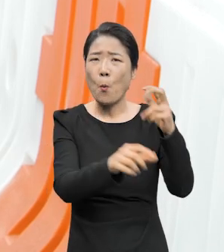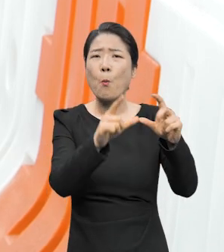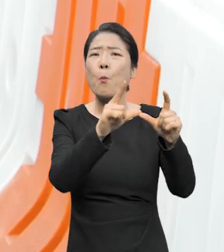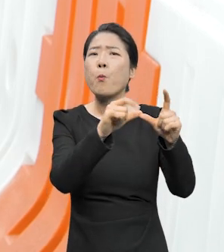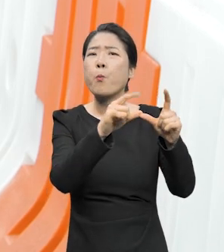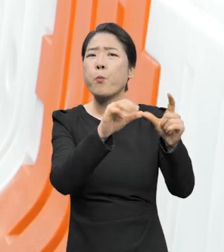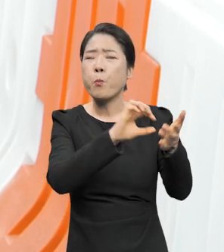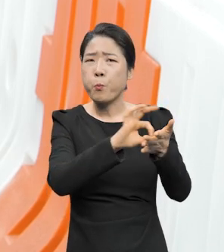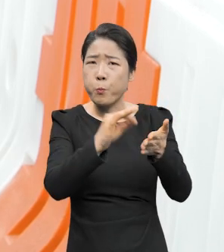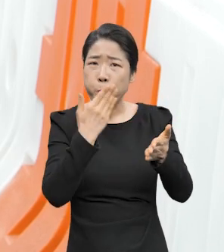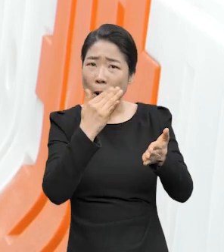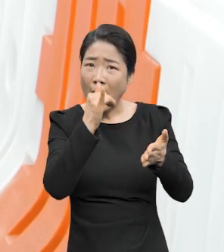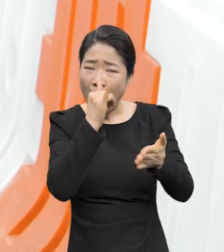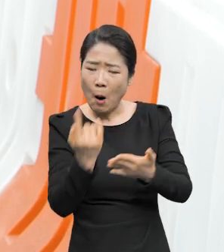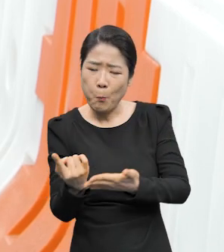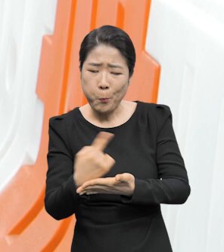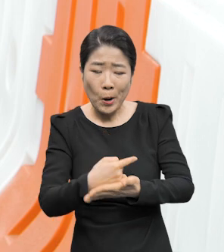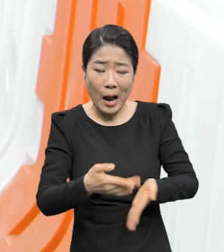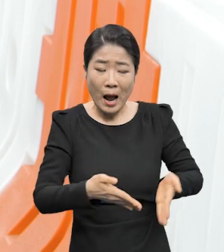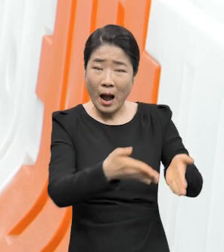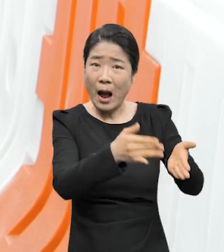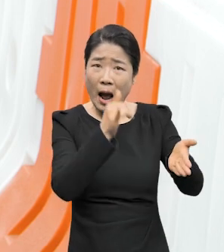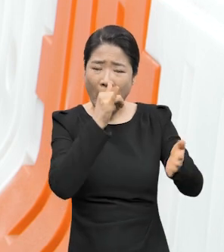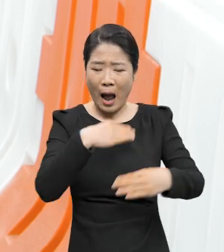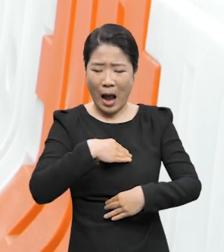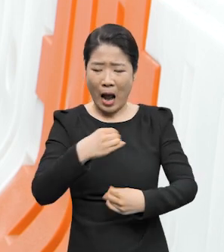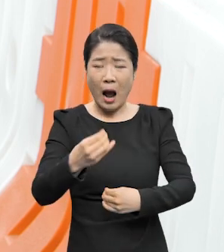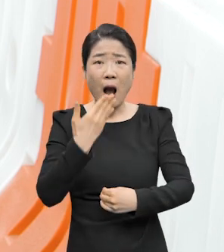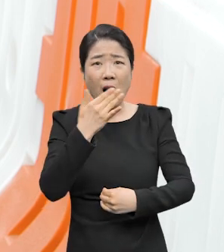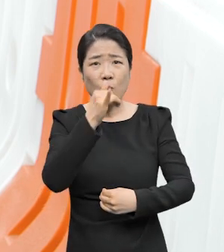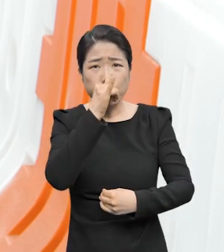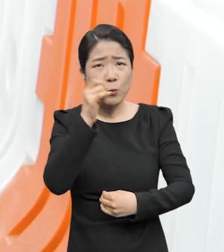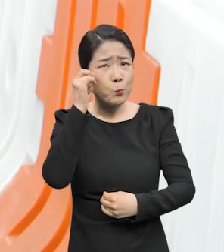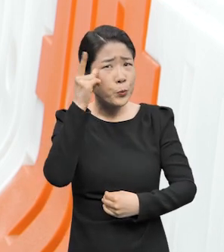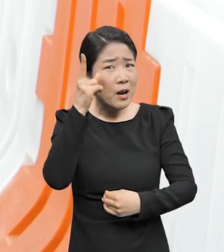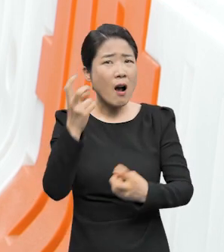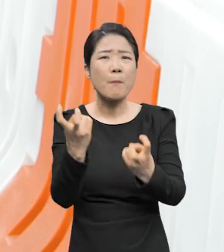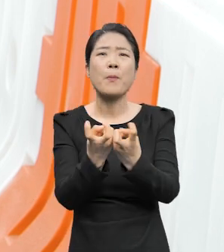있고 가감속차로 확보 등으로 안전까지 챙긴 획기적인